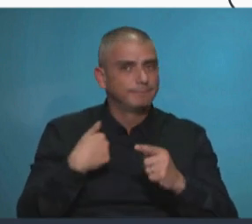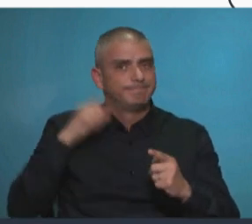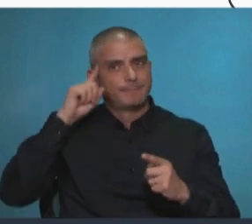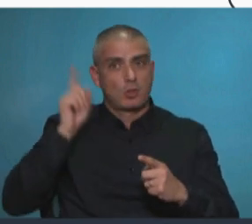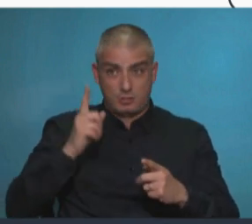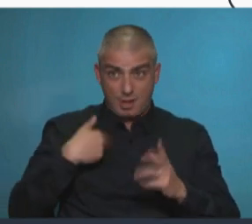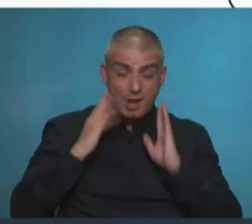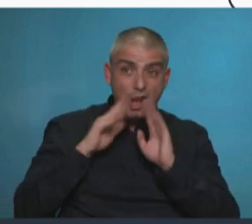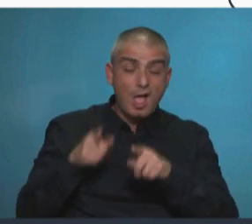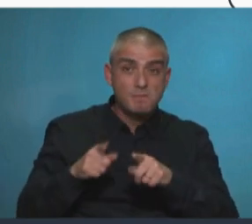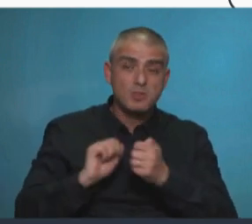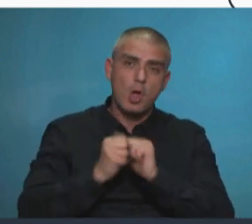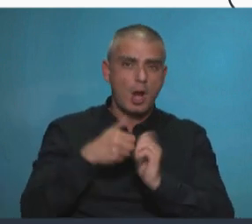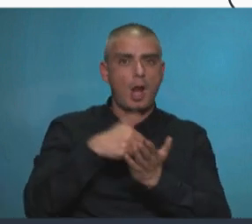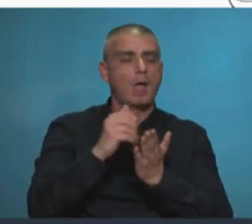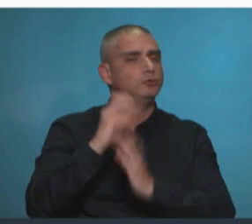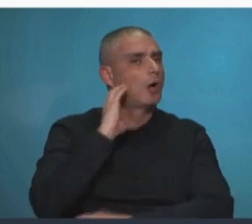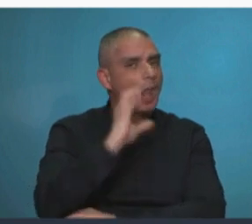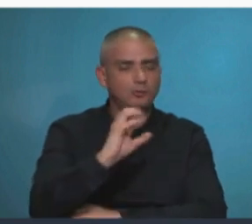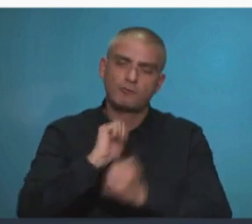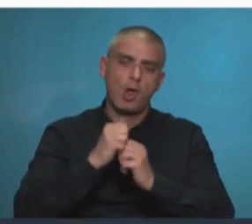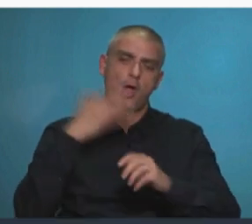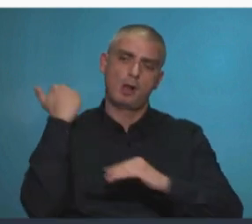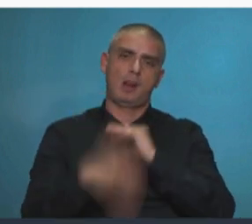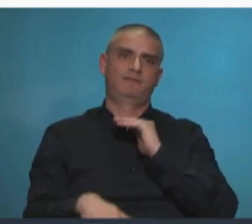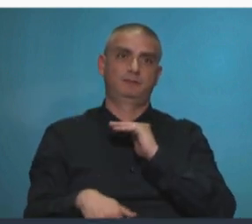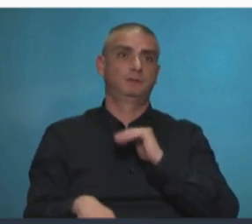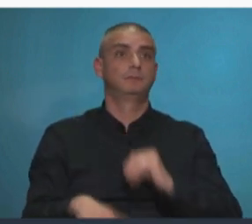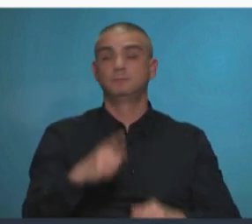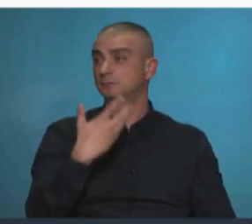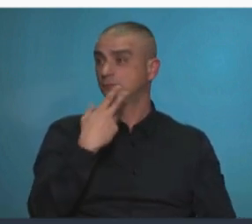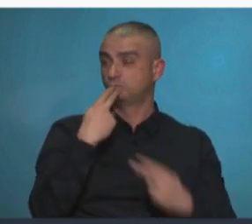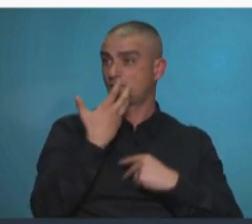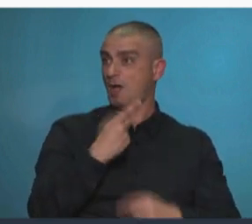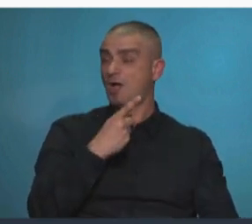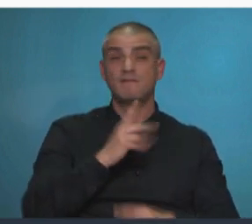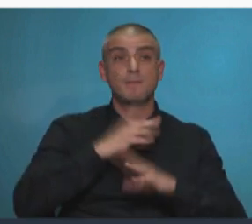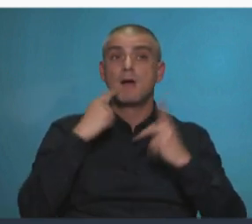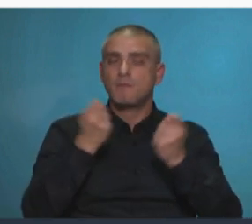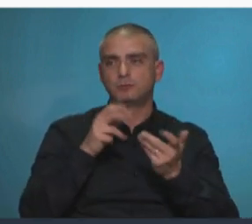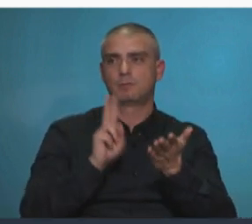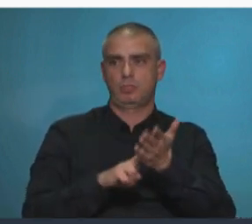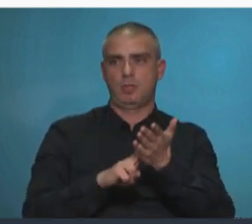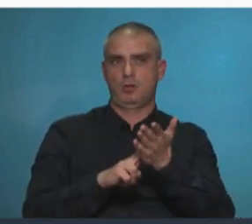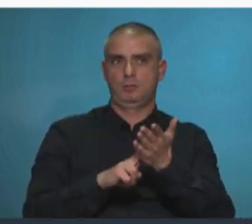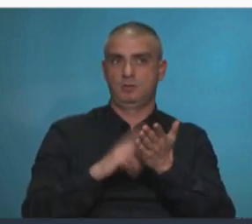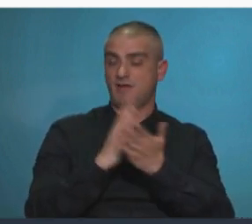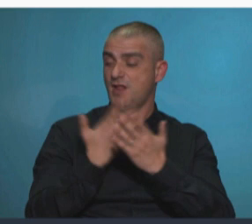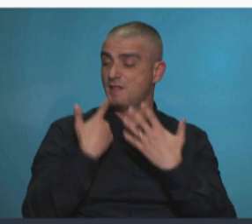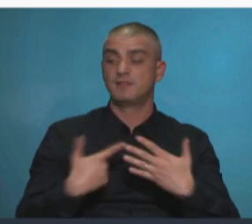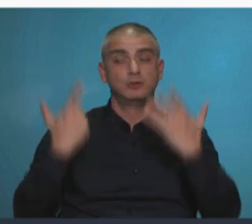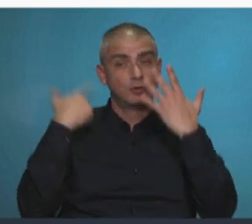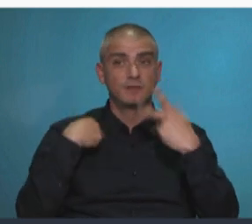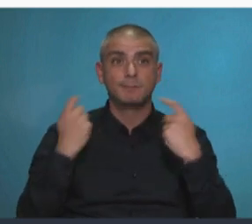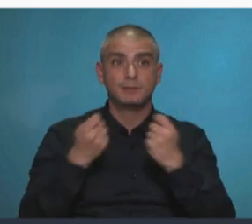אם להאמין לזה ולהמשיך לשמוע או שצריך להפסיק להקשיב. הרב לבנון, כל מה שמפורסם נכון, אבל כבר לפני כשבע שנים